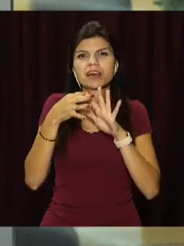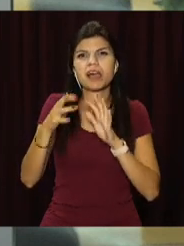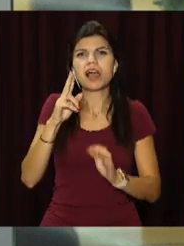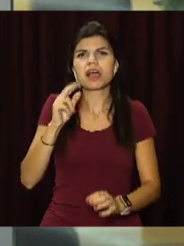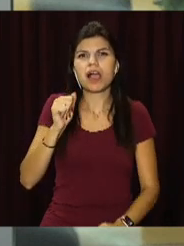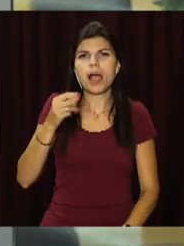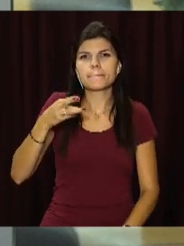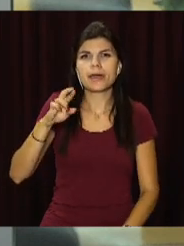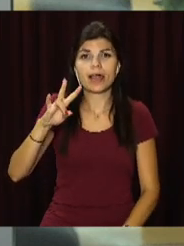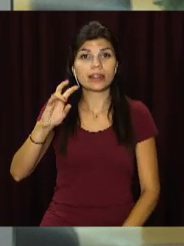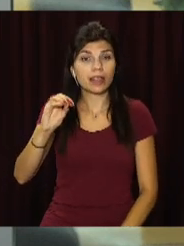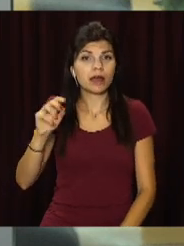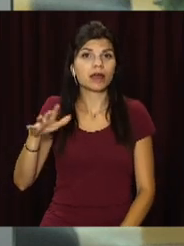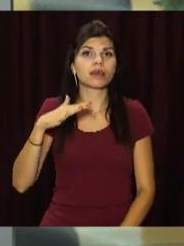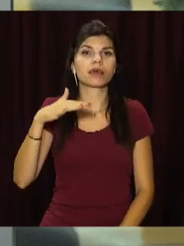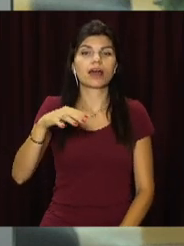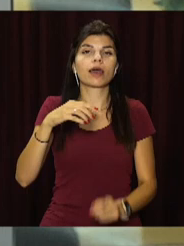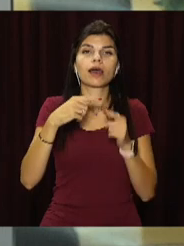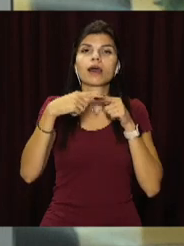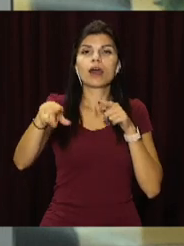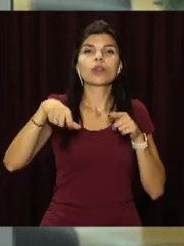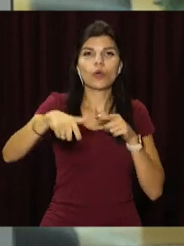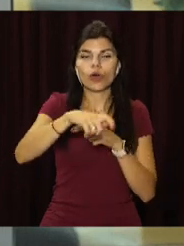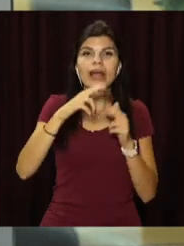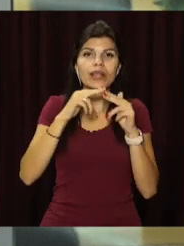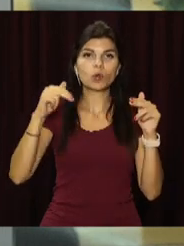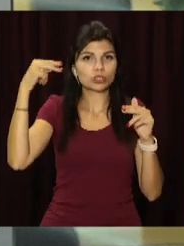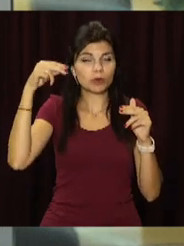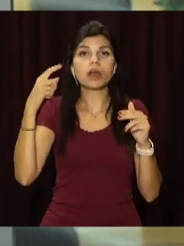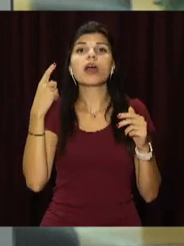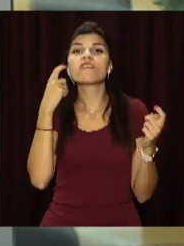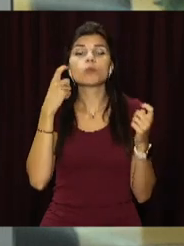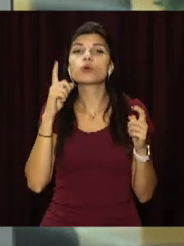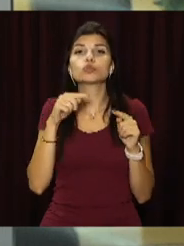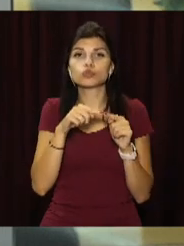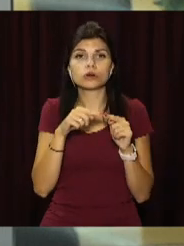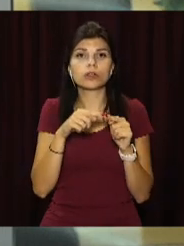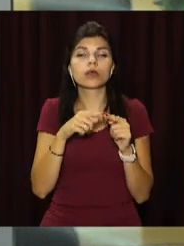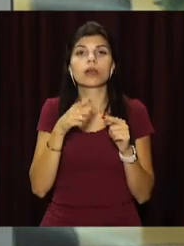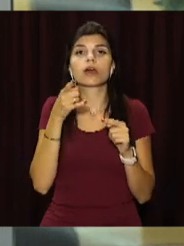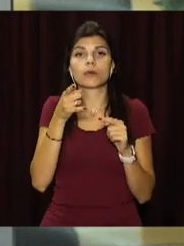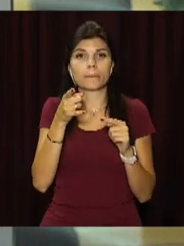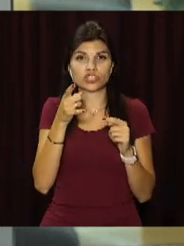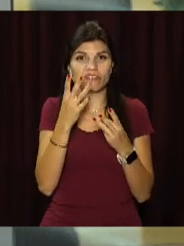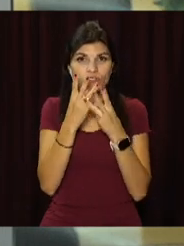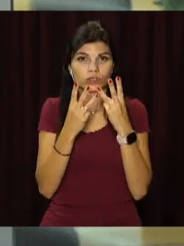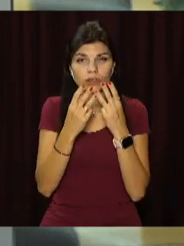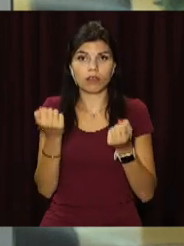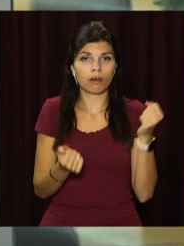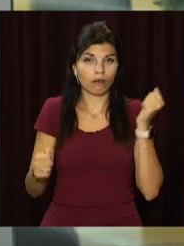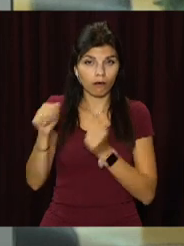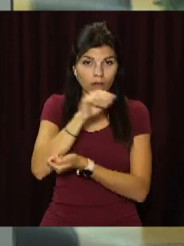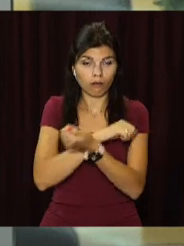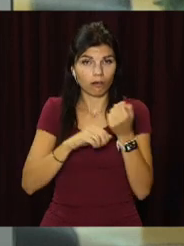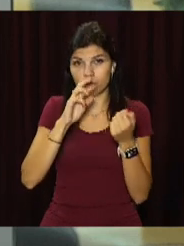Кам'яне на трасі Дніпро-Запоріжжя. За попередніми даними, водій іномарки Volkswagen не впорався з